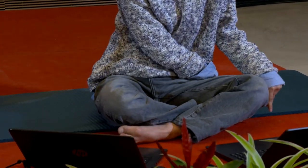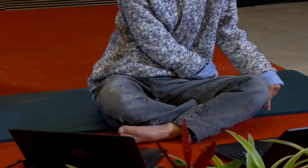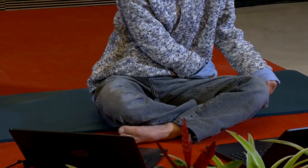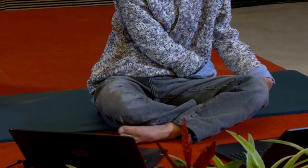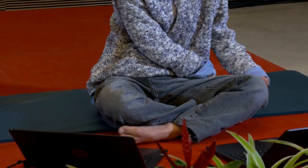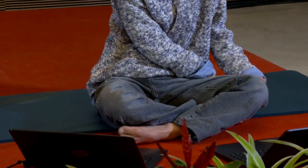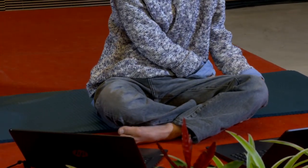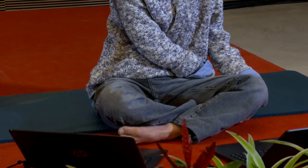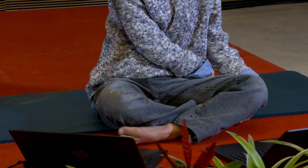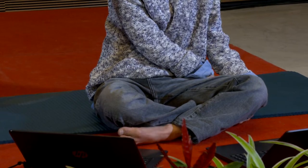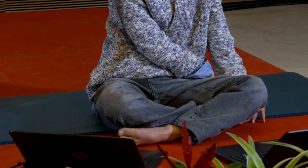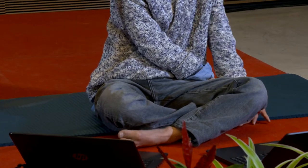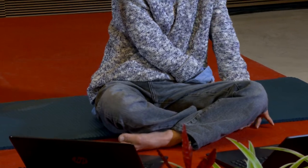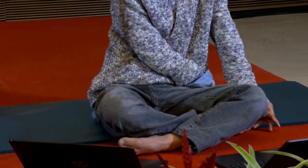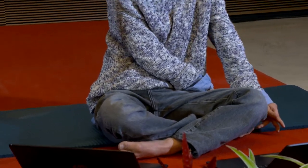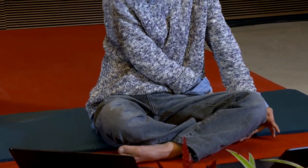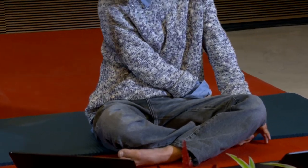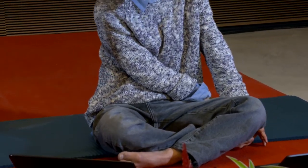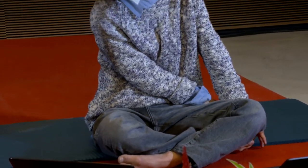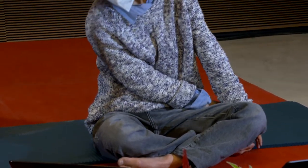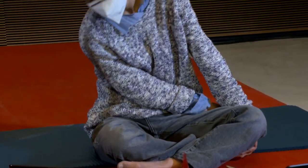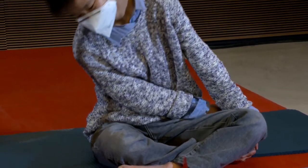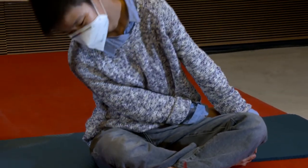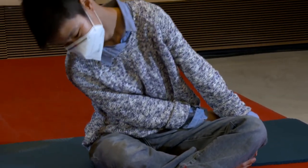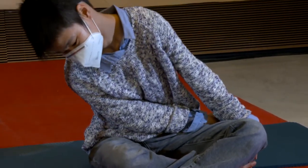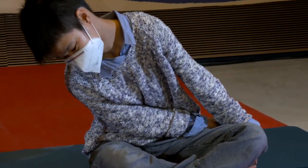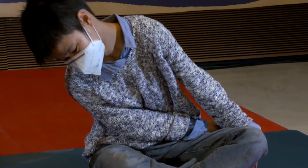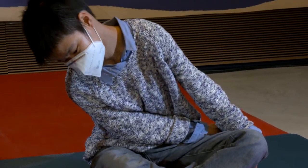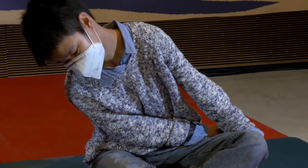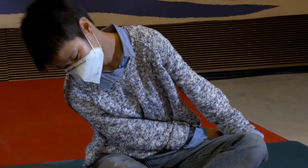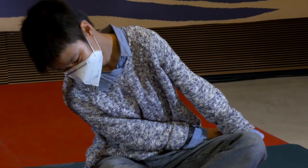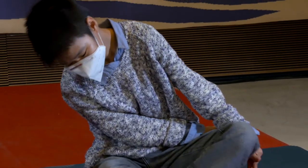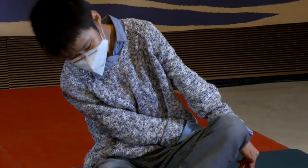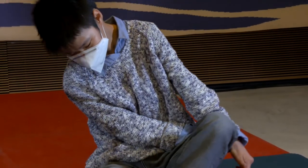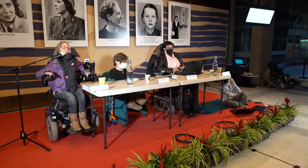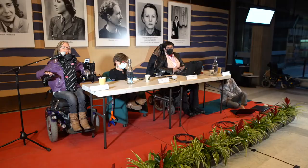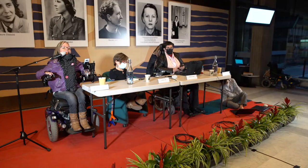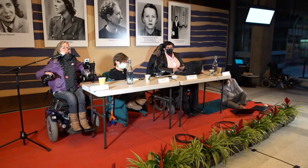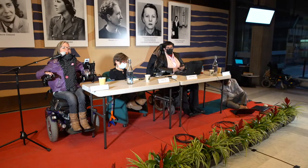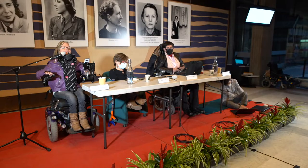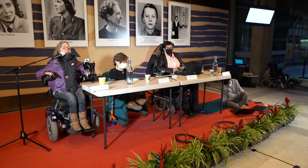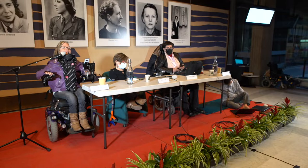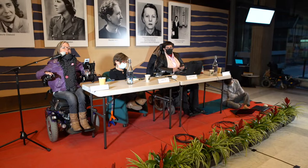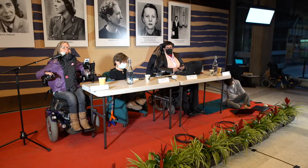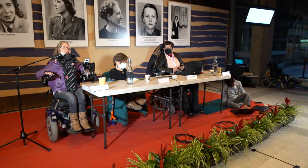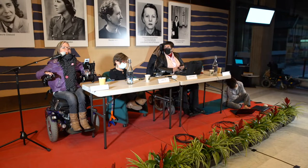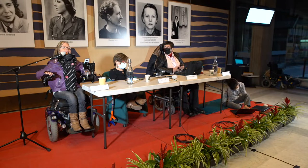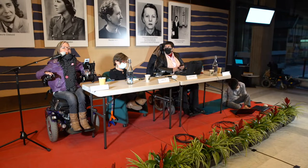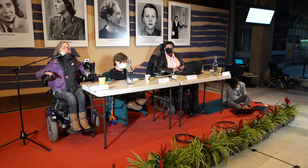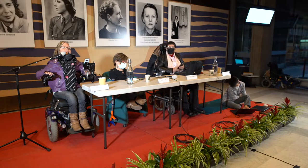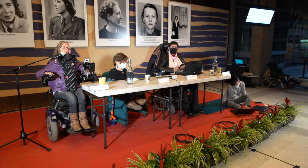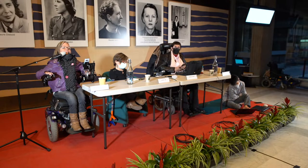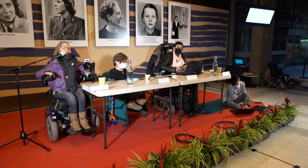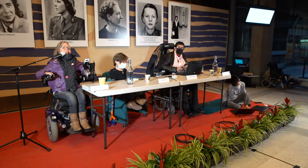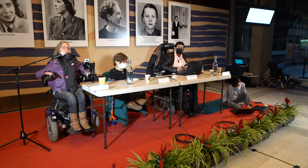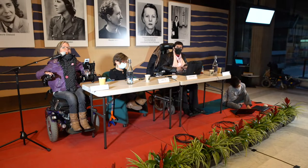un corps malade ou blessé qui peut être soigné par l'art. Je ne remets pas en question les vertus thérapeutiques des